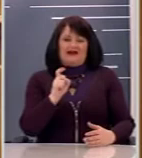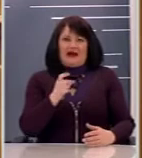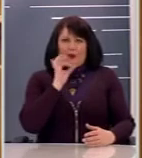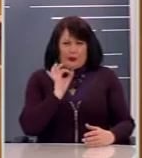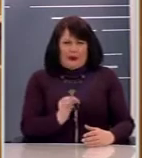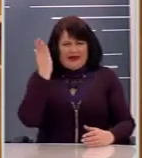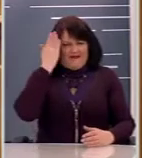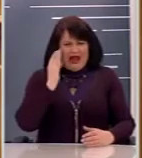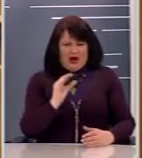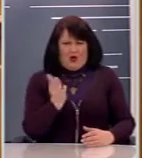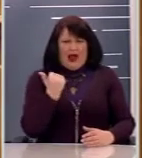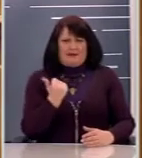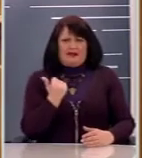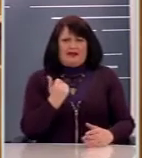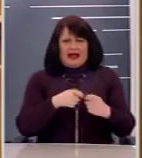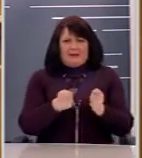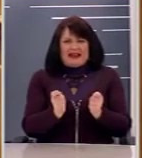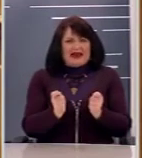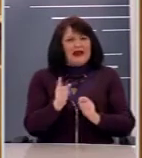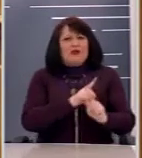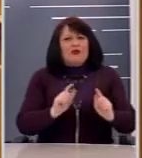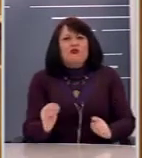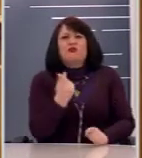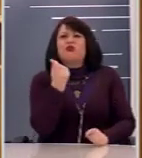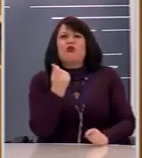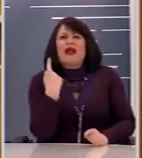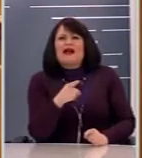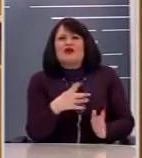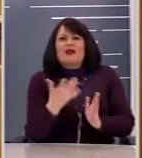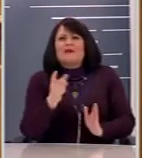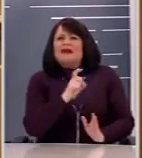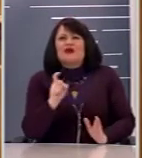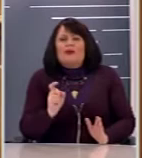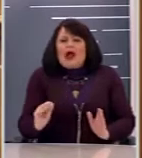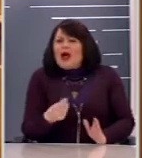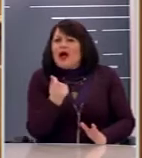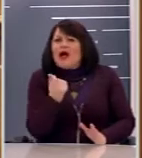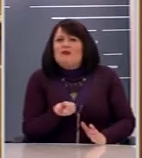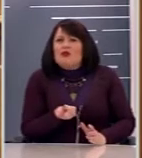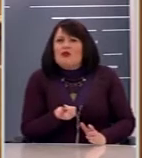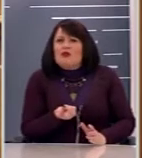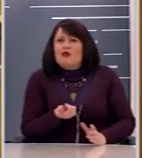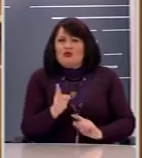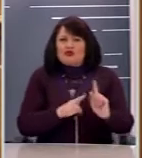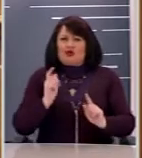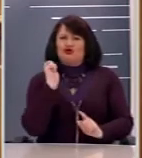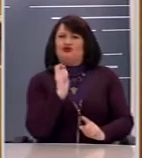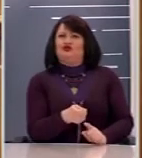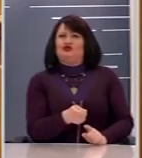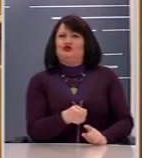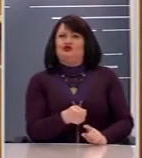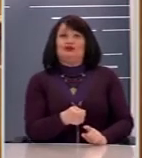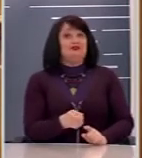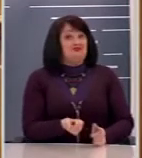κεφάλαιο όταν ήρθε με την επιταγή. Ποιος, πού βρήκε τα ποσότητα 115 εκατομμυρίων? Ποιοι ήταν οι χρηματοδότηση πραγματική? Κεφάλαιο δεν